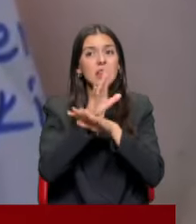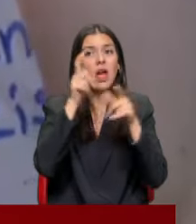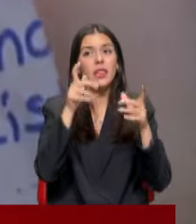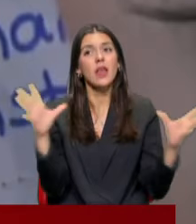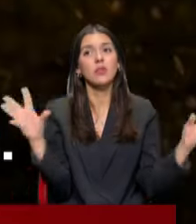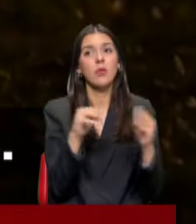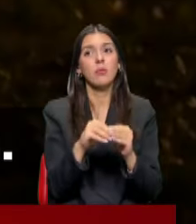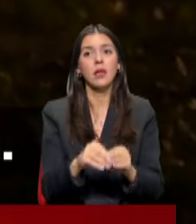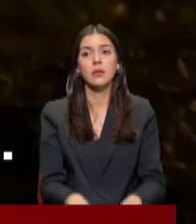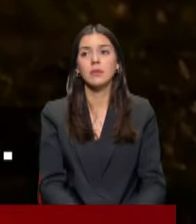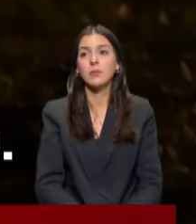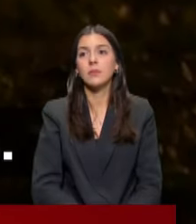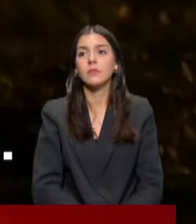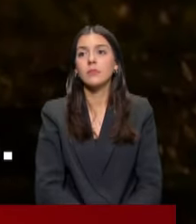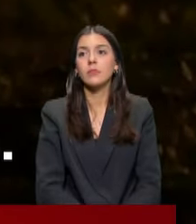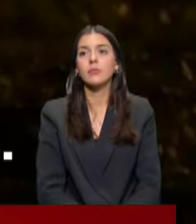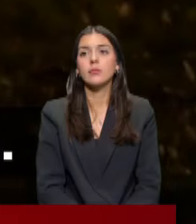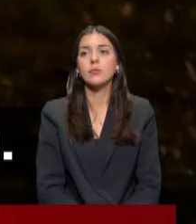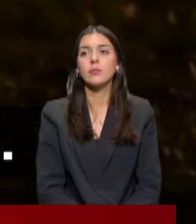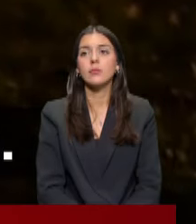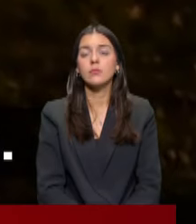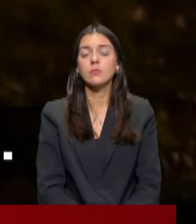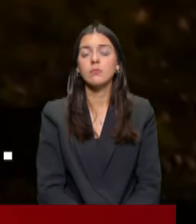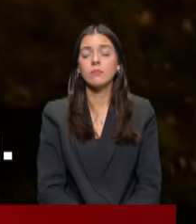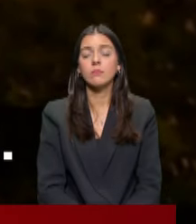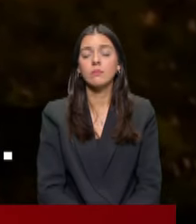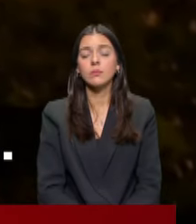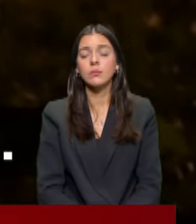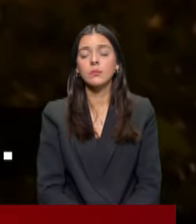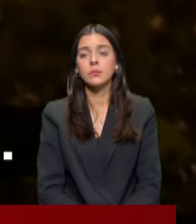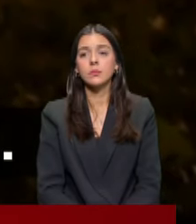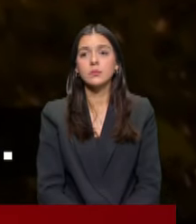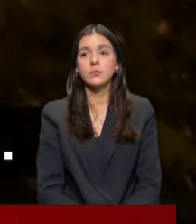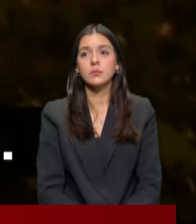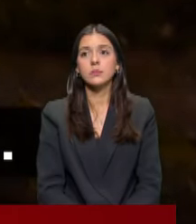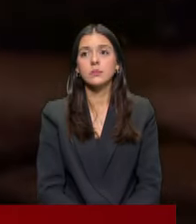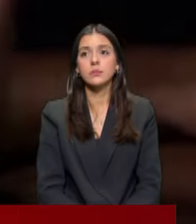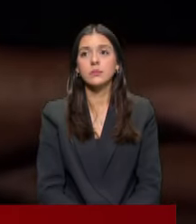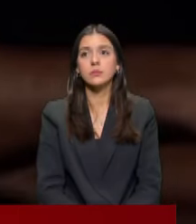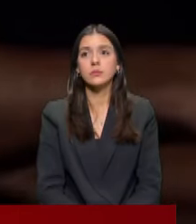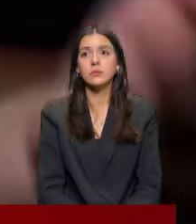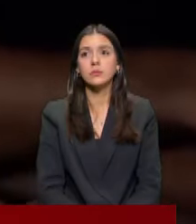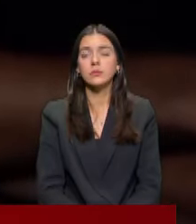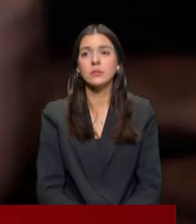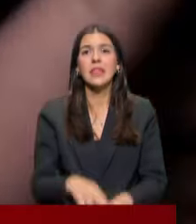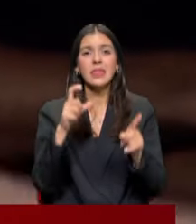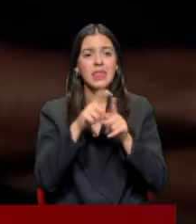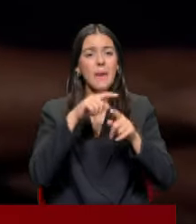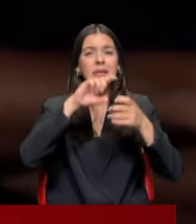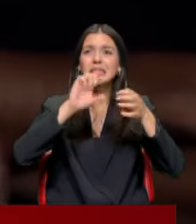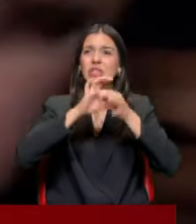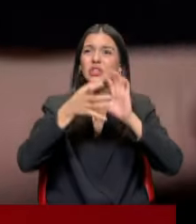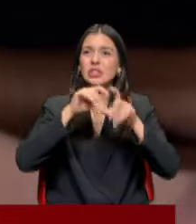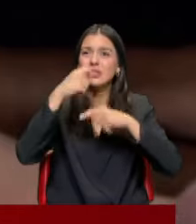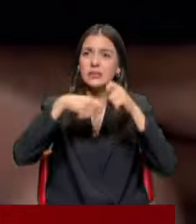yerde toplandı. Kız kardeşimi kocası öldürdü. 3 gün evde sakladı. Dumbbell'lara, zincirlere